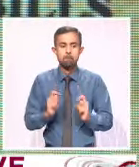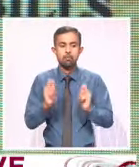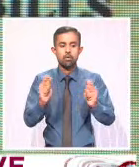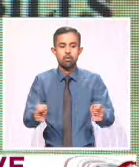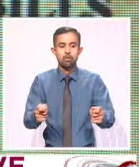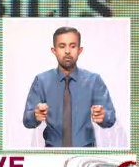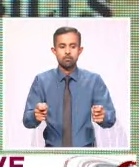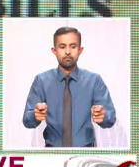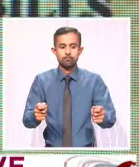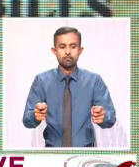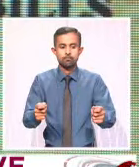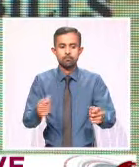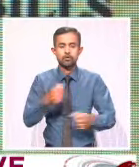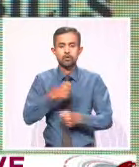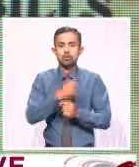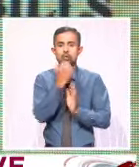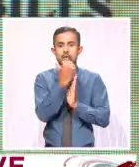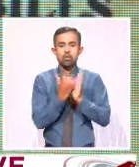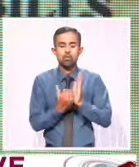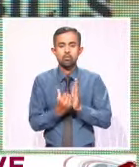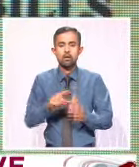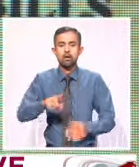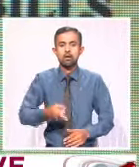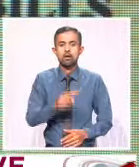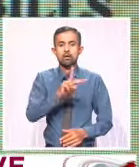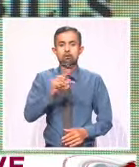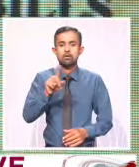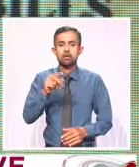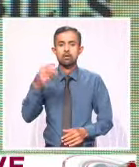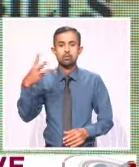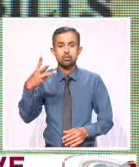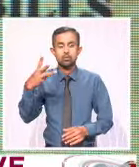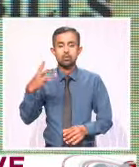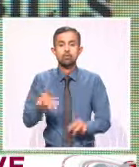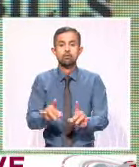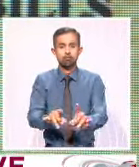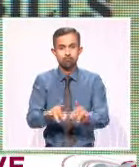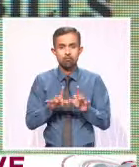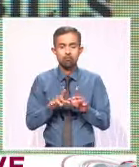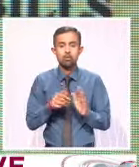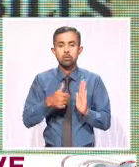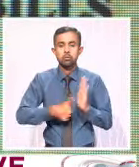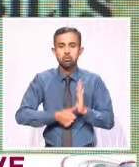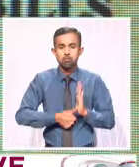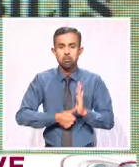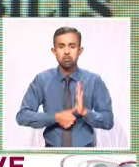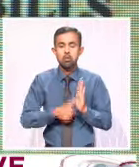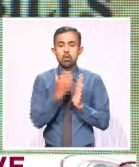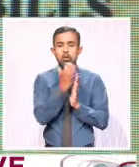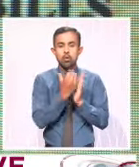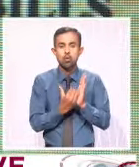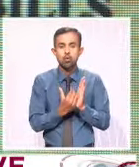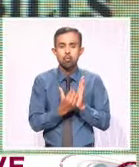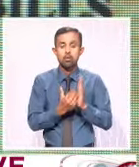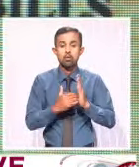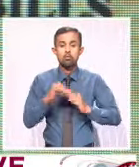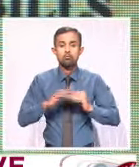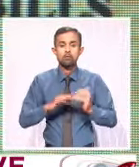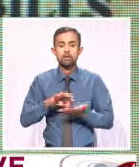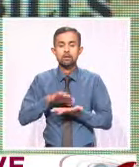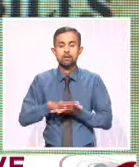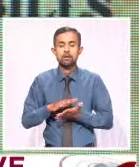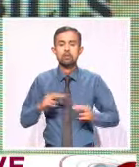දැනුම් දුන්නා. ආණ්ඩු ක්‍රම ව්‍යවස්ථාවේ 121-3 ව්‍යවස්ථාව ප්‍රකාරව පනත් කෙටුම්පතේ ව්‍යවස්ථානුකූල භාවය තීරණය